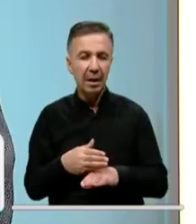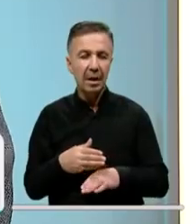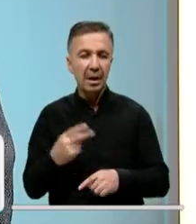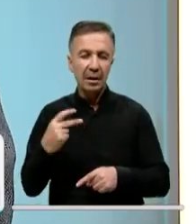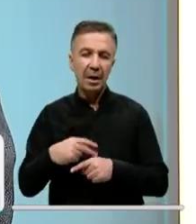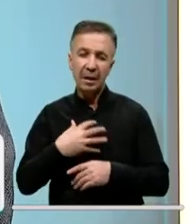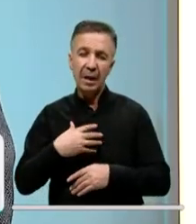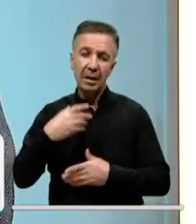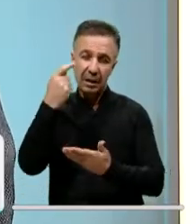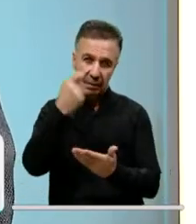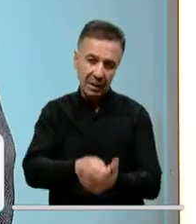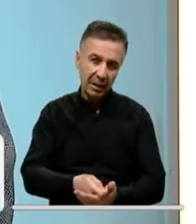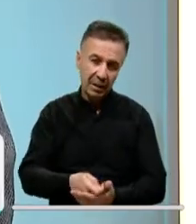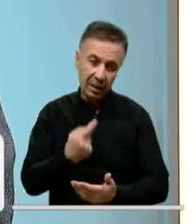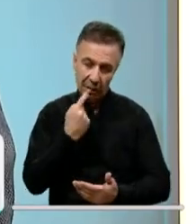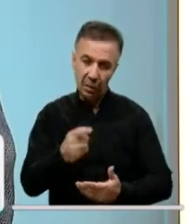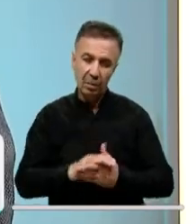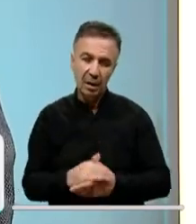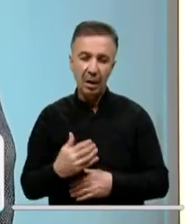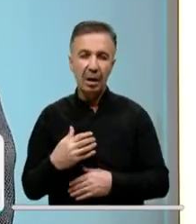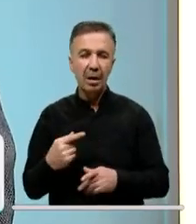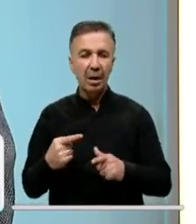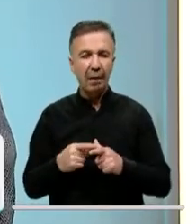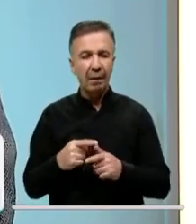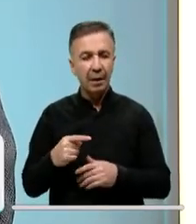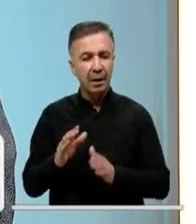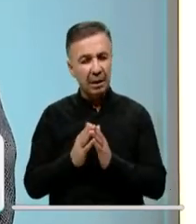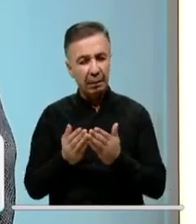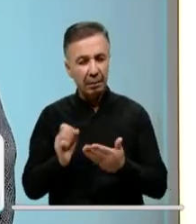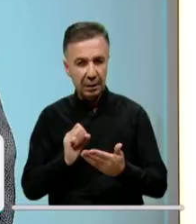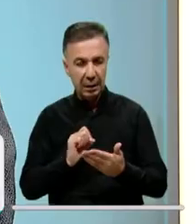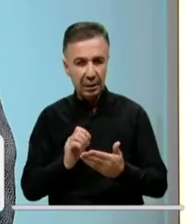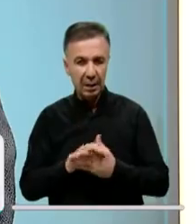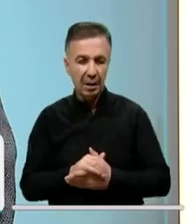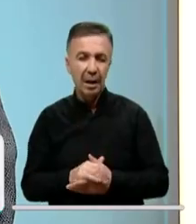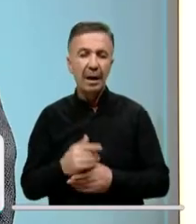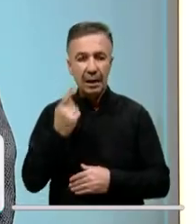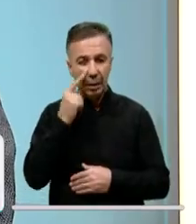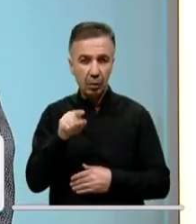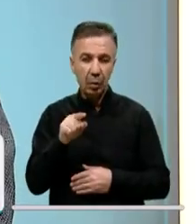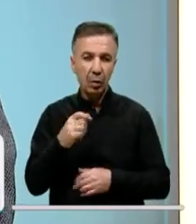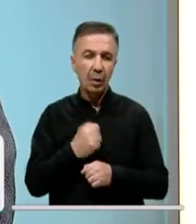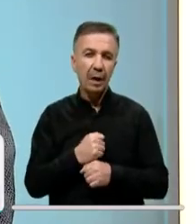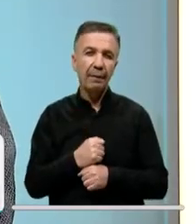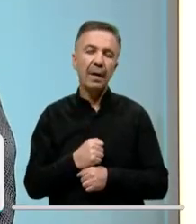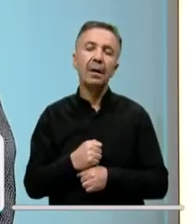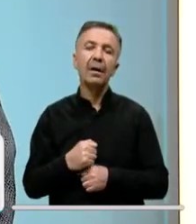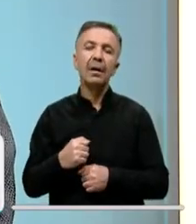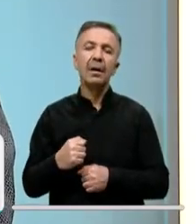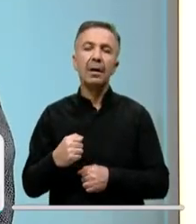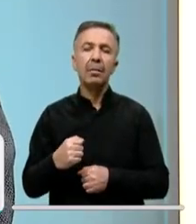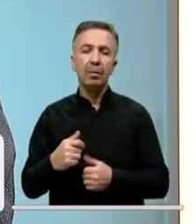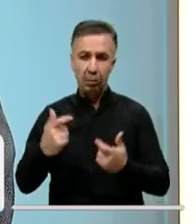ki bu fıkıh kitaplarımızda da açıkça anlatılır. Devlet bu görevi mükellefin bizzat kendisine